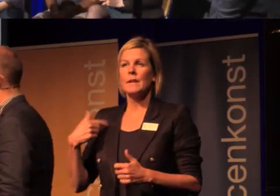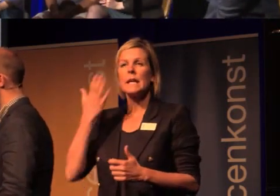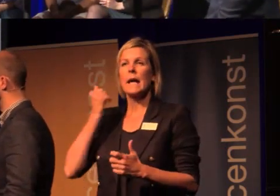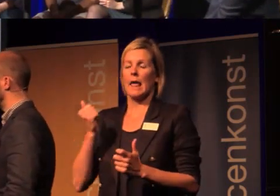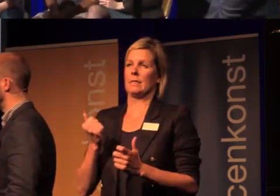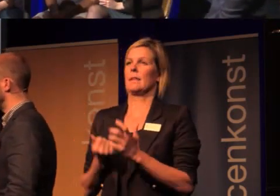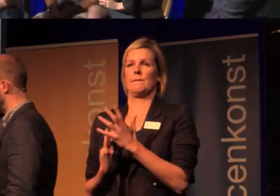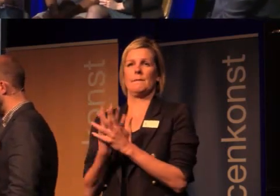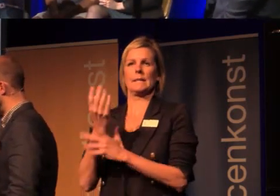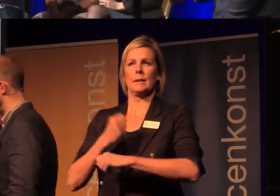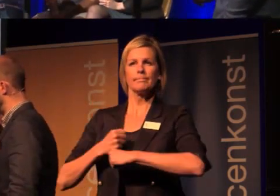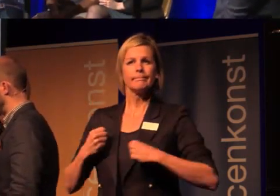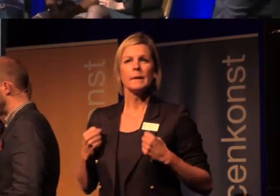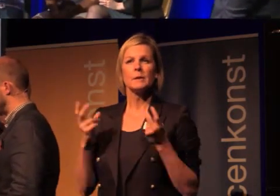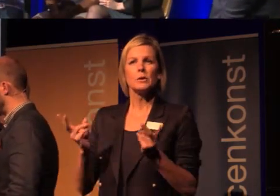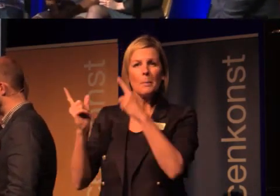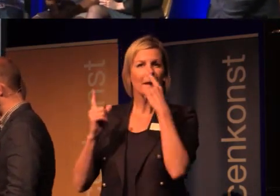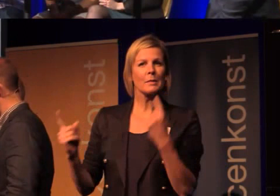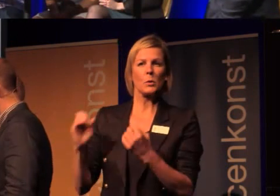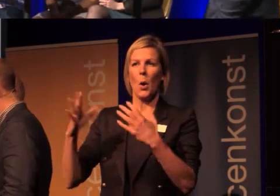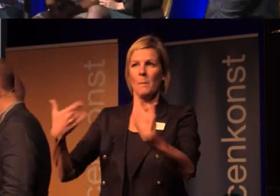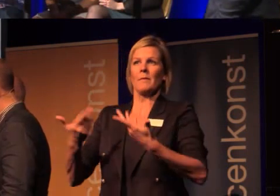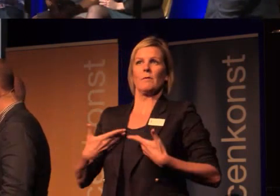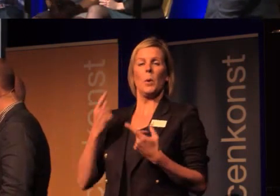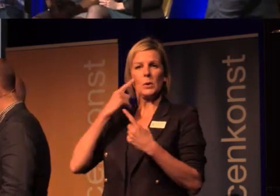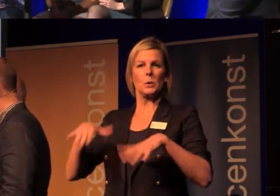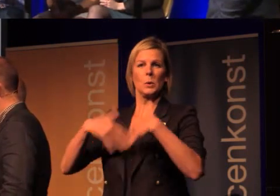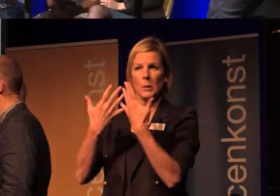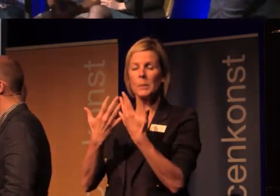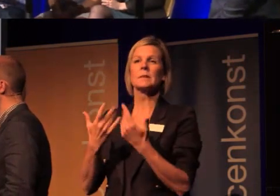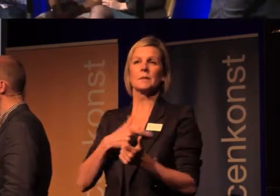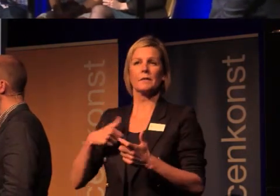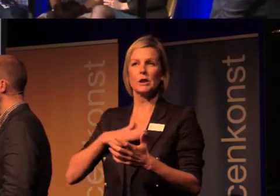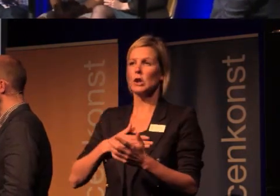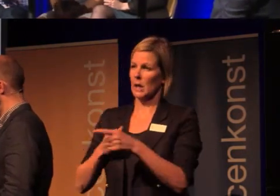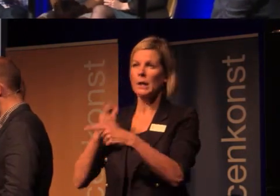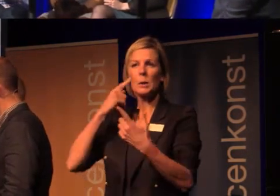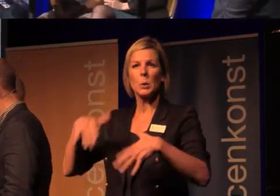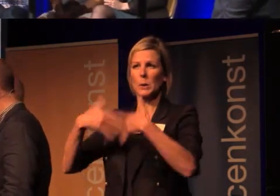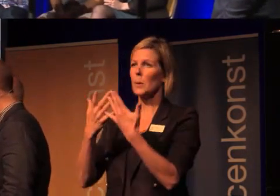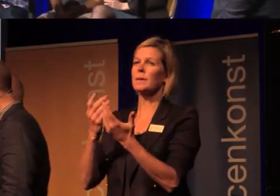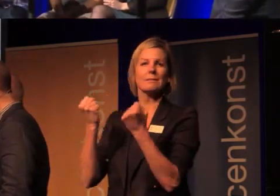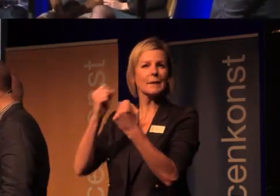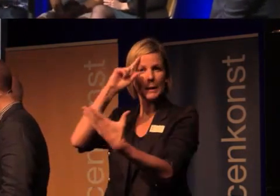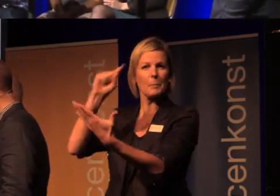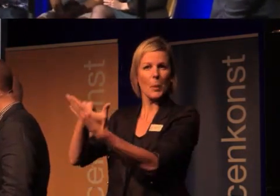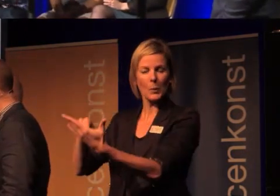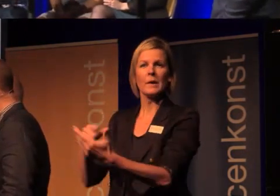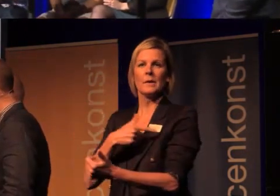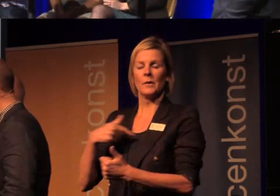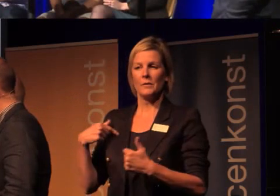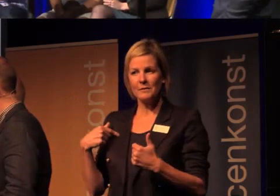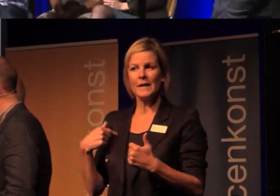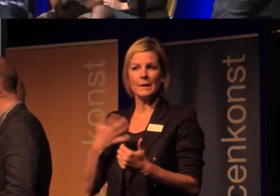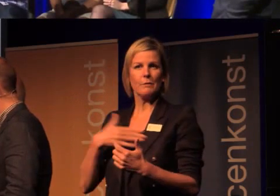människor. Och därför så är kulturen i mångt mycket ett mål i sig. Och det Liberala ungdomsförbundet vänder